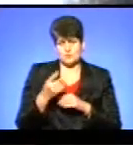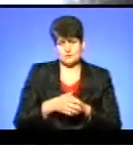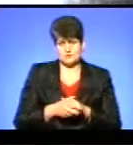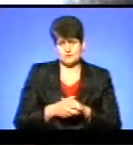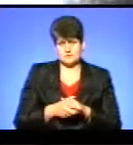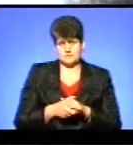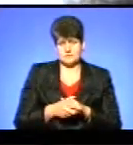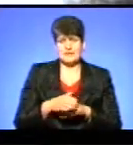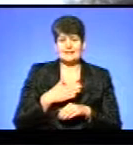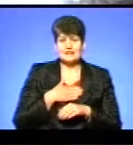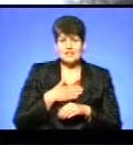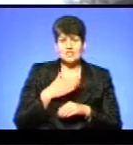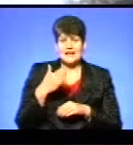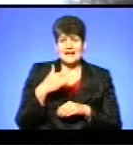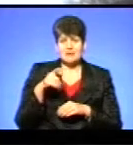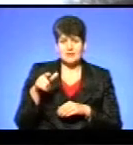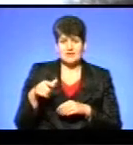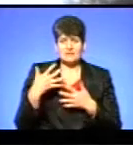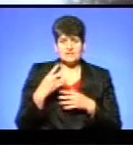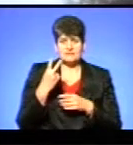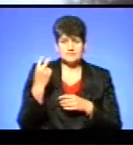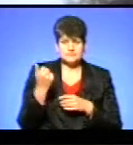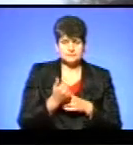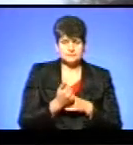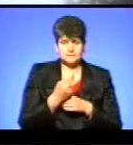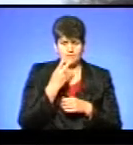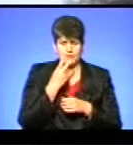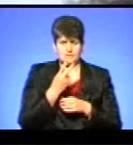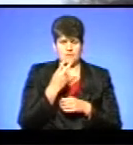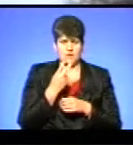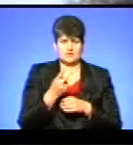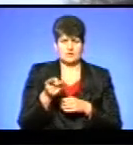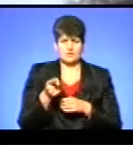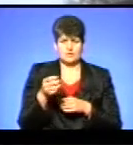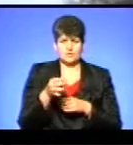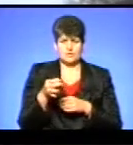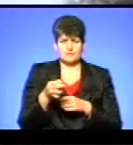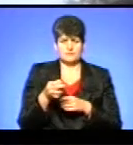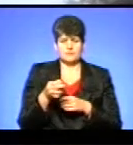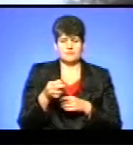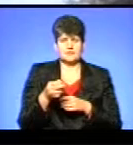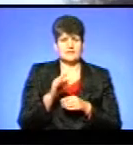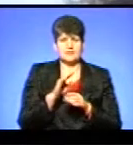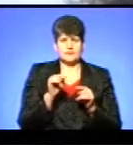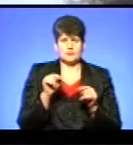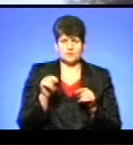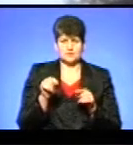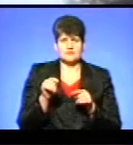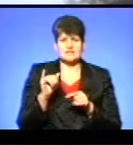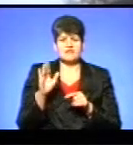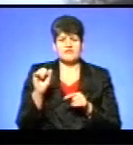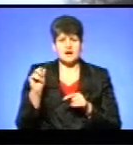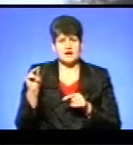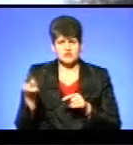Наші рибаки вже другу неділю підряд бачать на тернопільському озері не тільки це Чистилівські плавні, це Івачівська